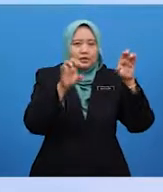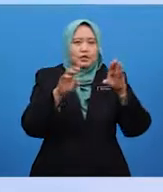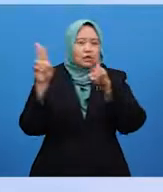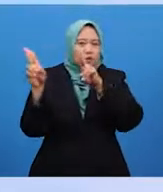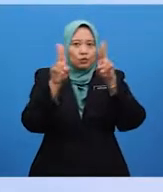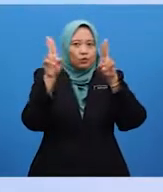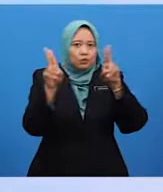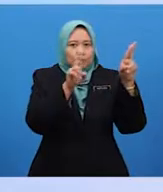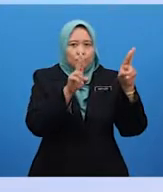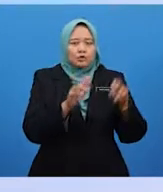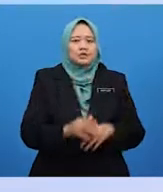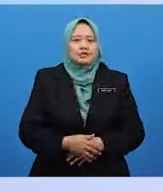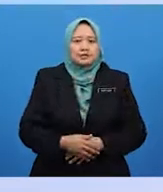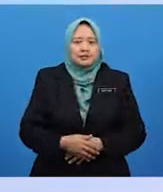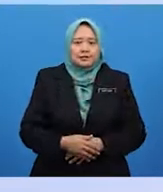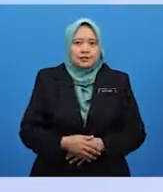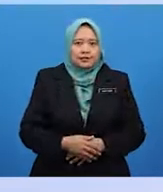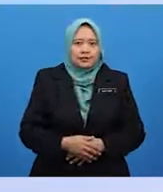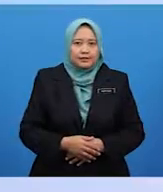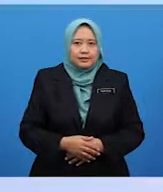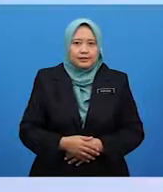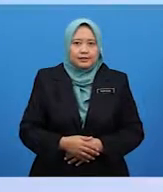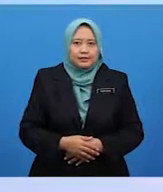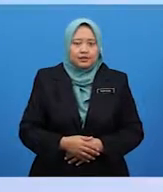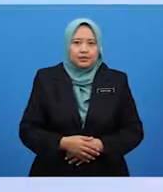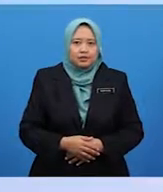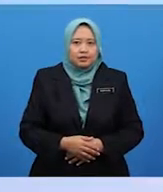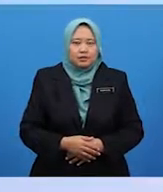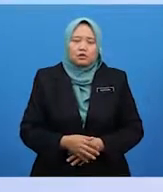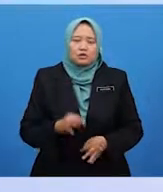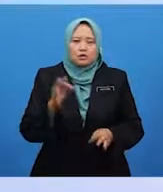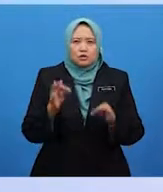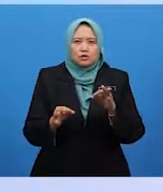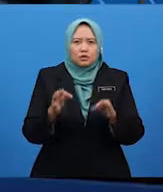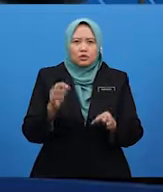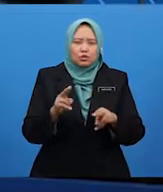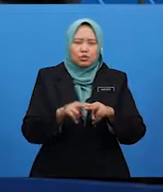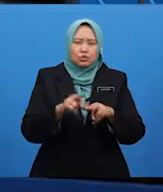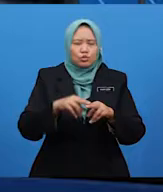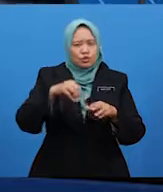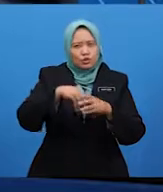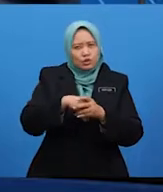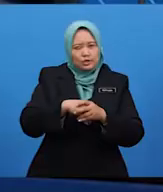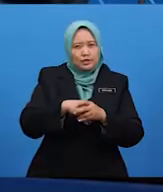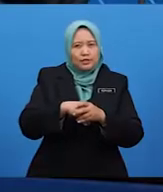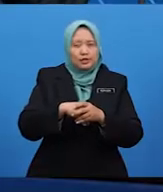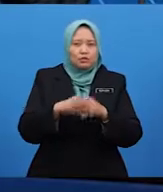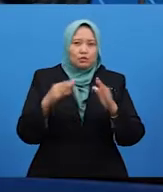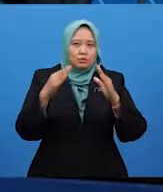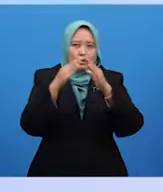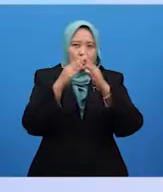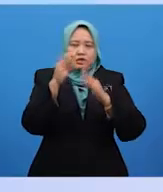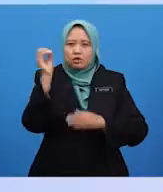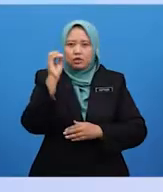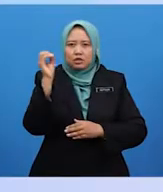berkait rapat dengan keselesaan dan kesihatan penghuni. Bayangkan kita duduk di dalam satu rumah, tidak ada tingkap, tidak ada